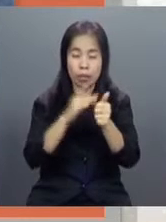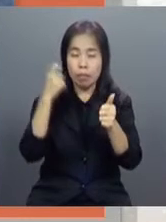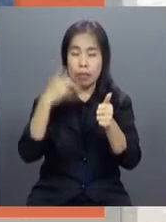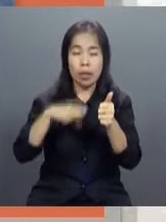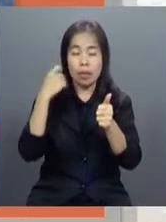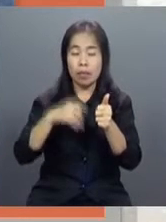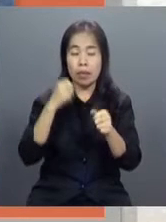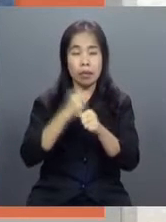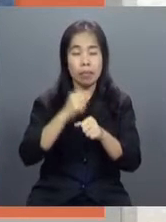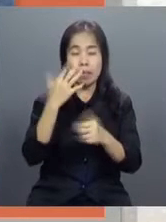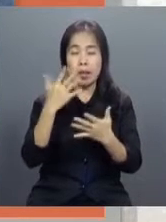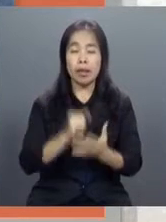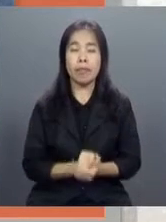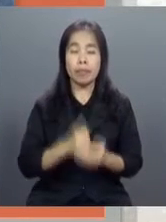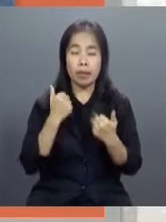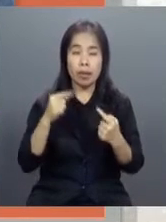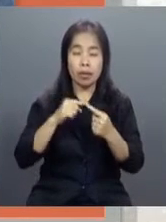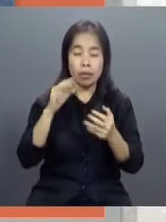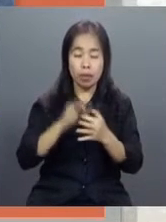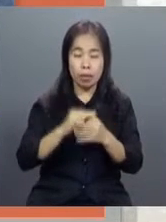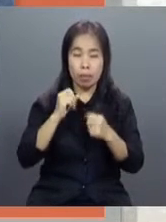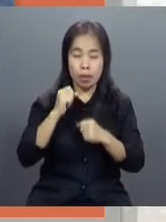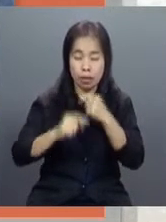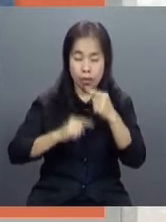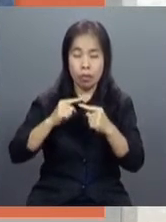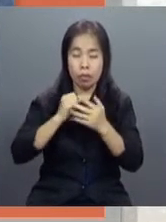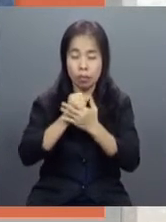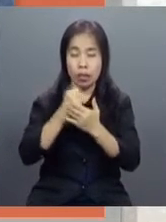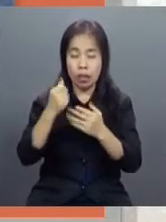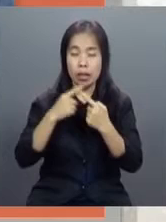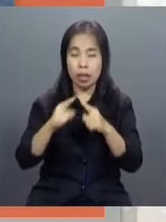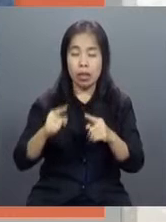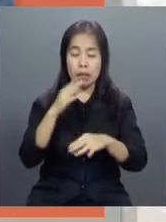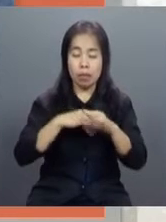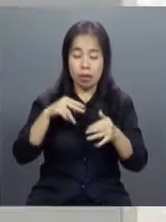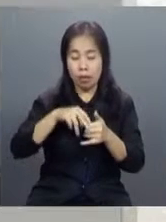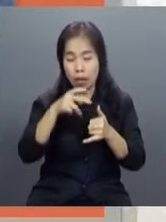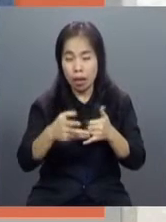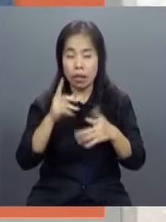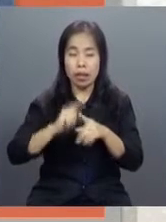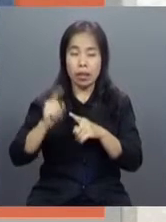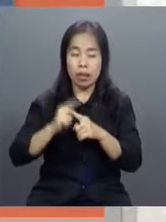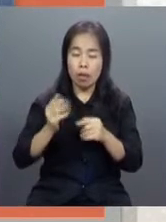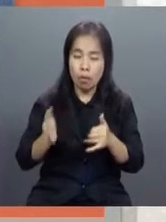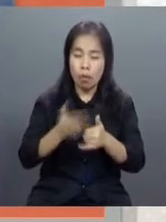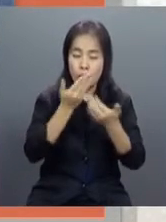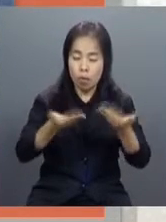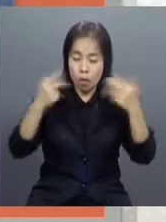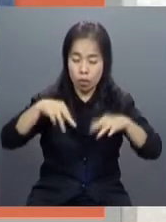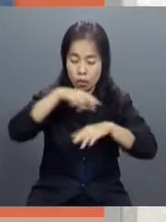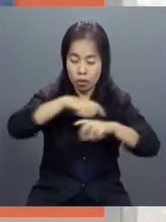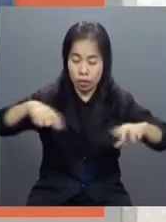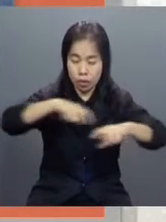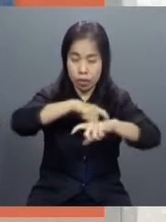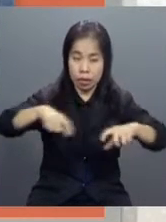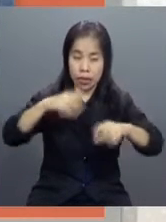ไฟได้นะคะแม้แต่ขบวนที่ไปช่วยเหลือเนื่องจากผู้โดยสารเดินลงรางจึงต้องรอให้ผู้โดยสารนั้นทยอยเดินออกจากรางและ